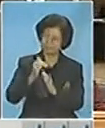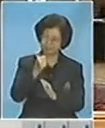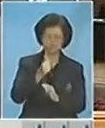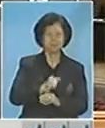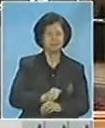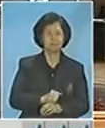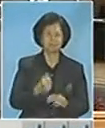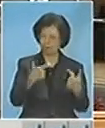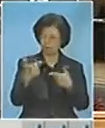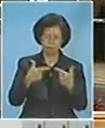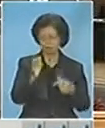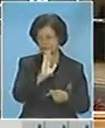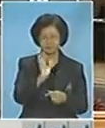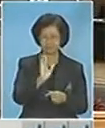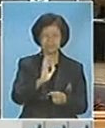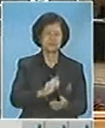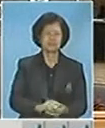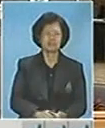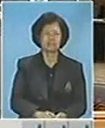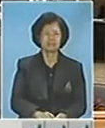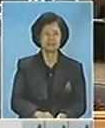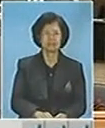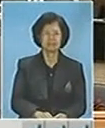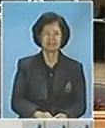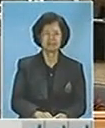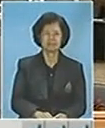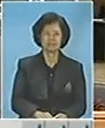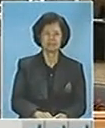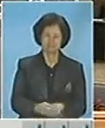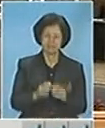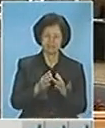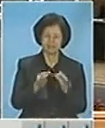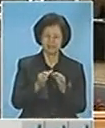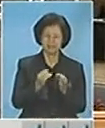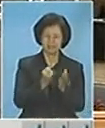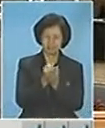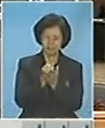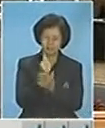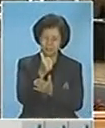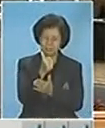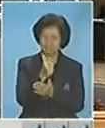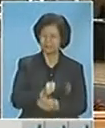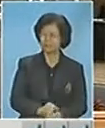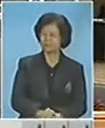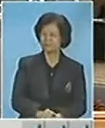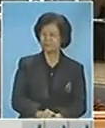คือทะเลาะเบาะแว้งไงผมไม่เห็นด้วยครับไม่อนุญาตละนะครับเอาเรื่องราวดีกว่าที่เป็นเรื่องเป็นราวนะฮะ